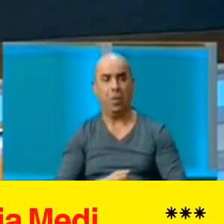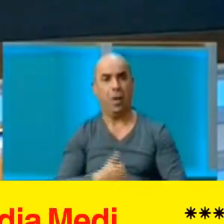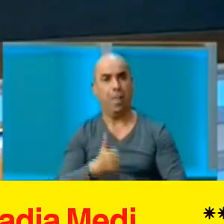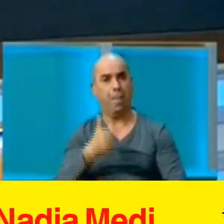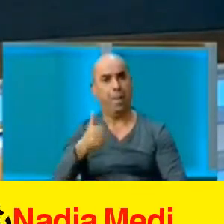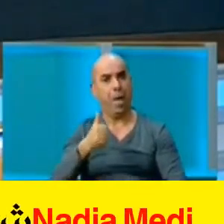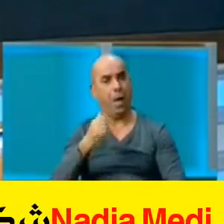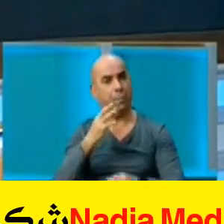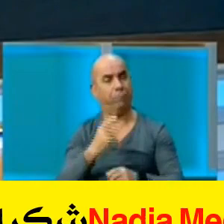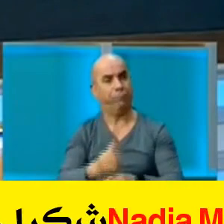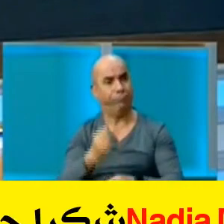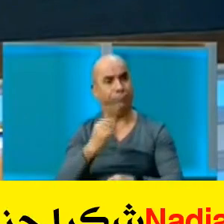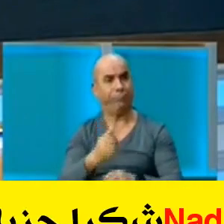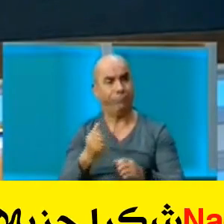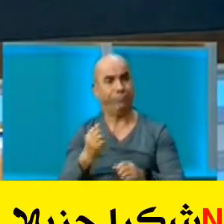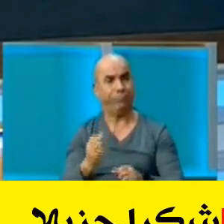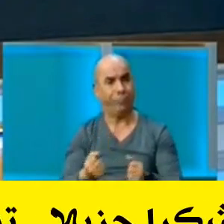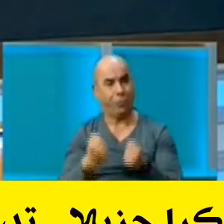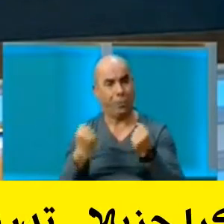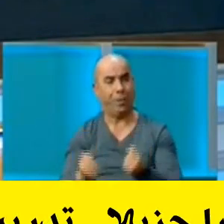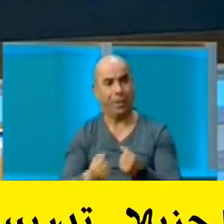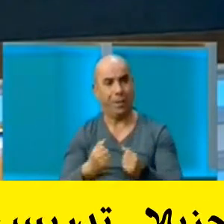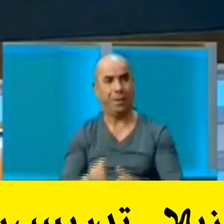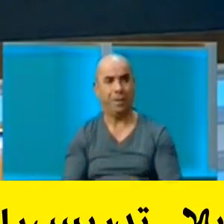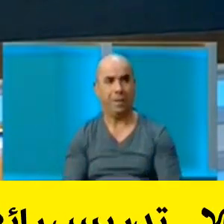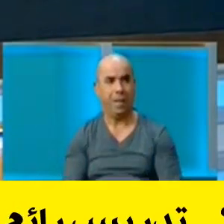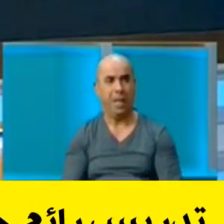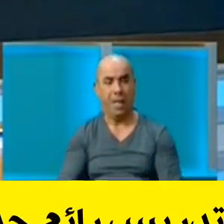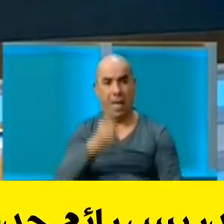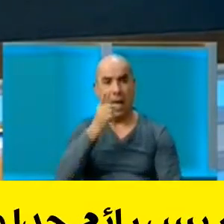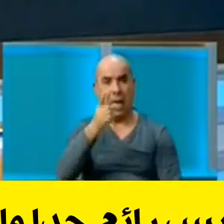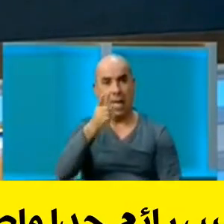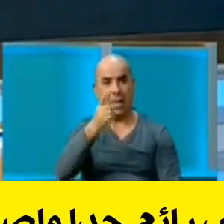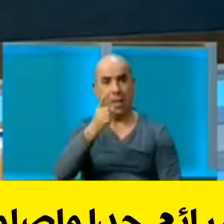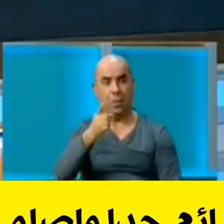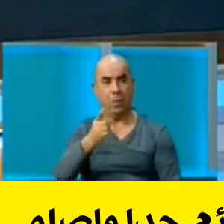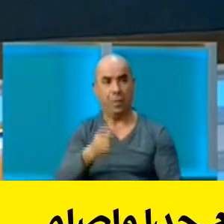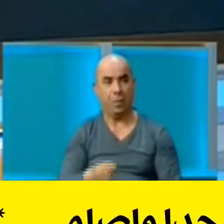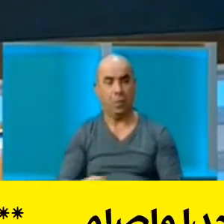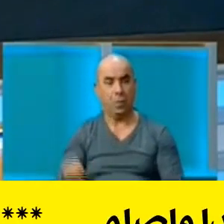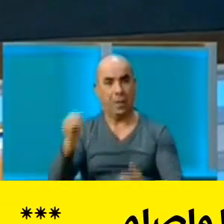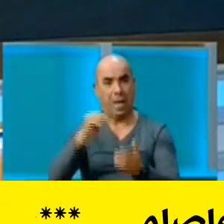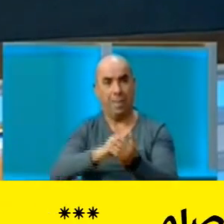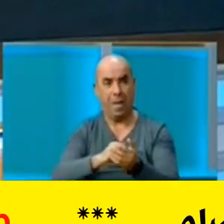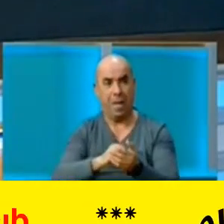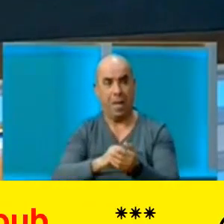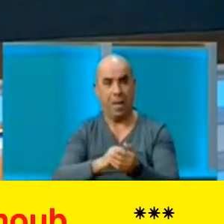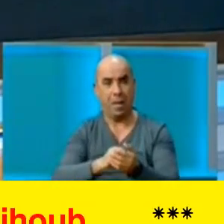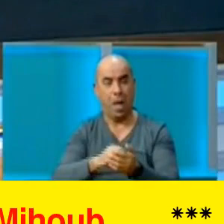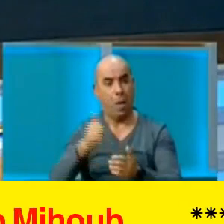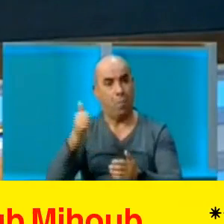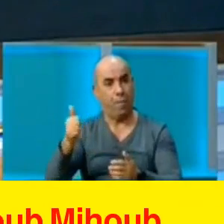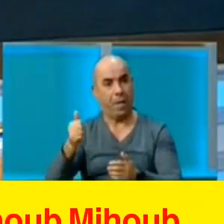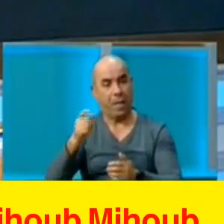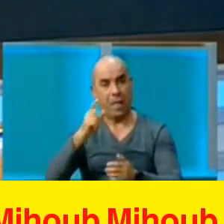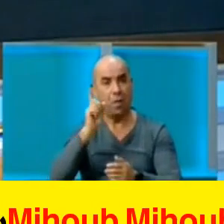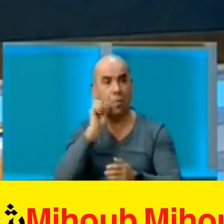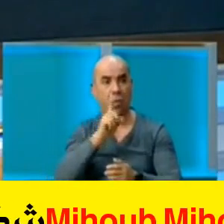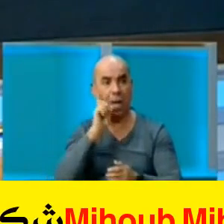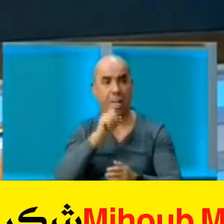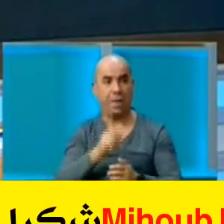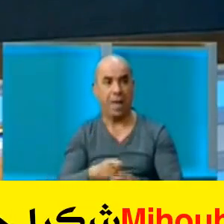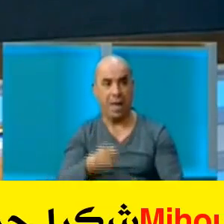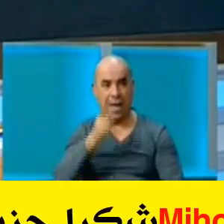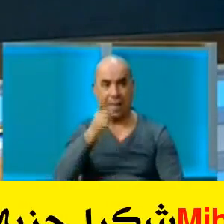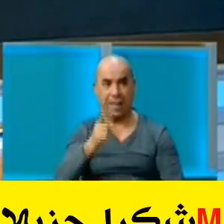التي، التي تستعمل للمفرد المؤنث، رأيت التي،